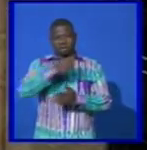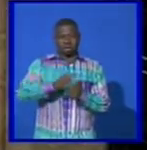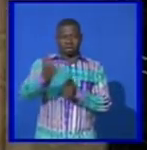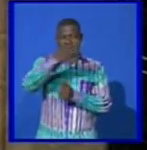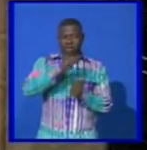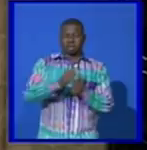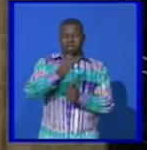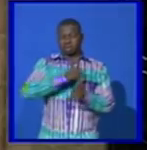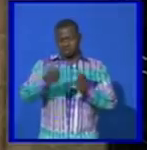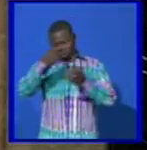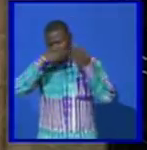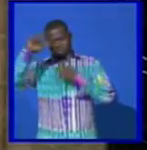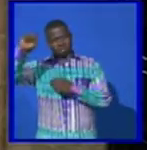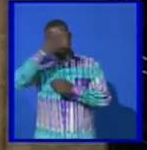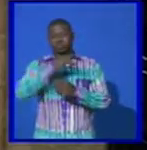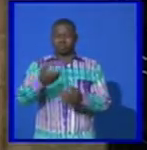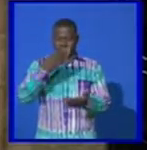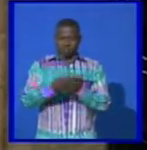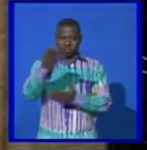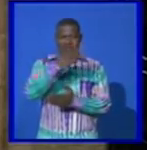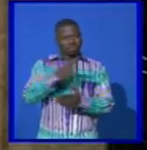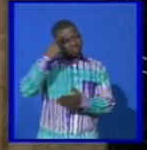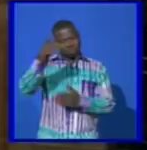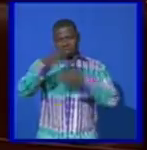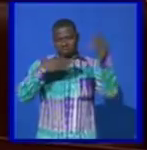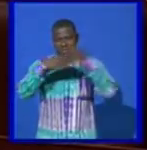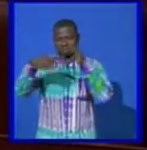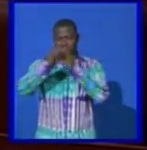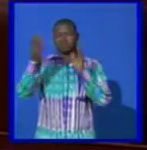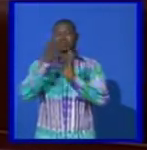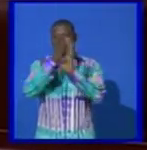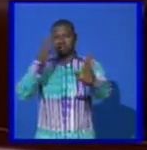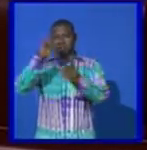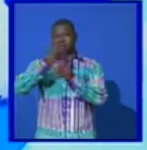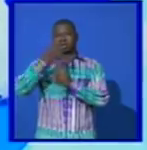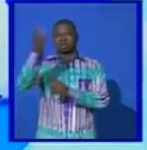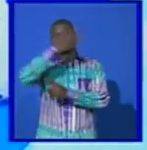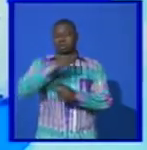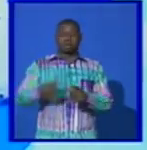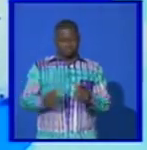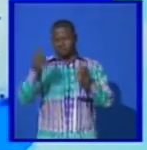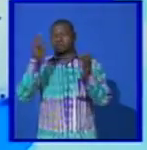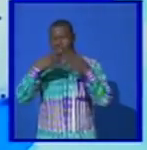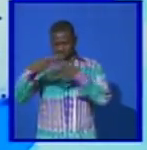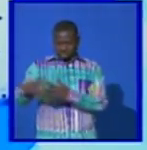cause de l'inscription de la construction du mur entre les États-Unis et le Mexique.